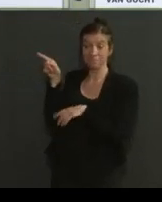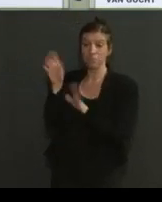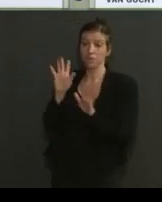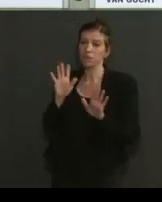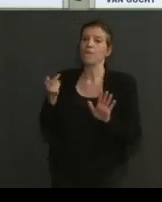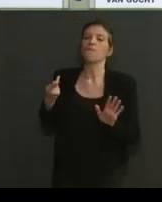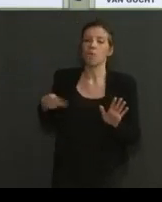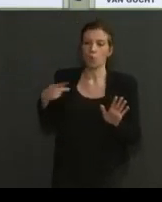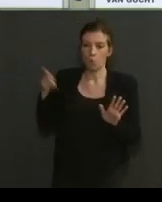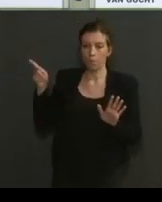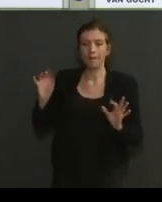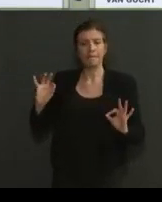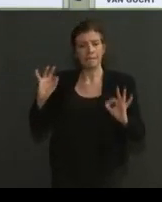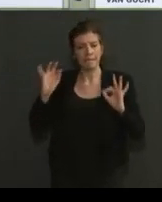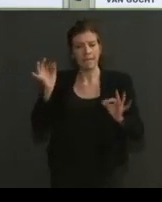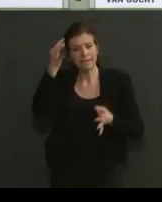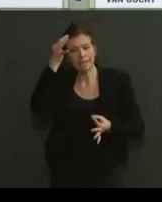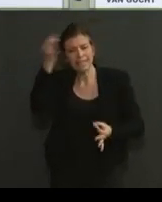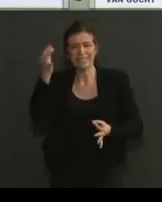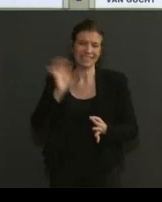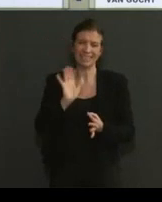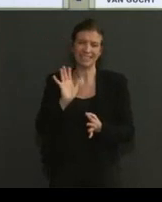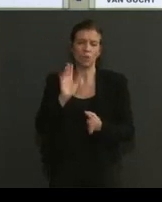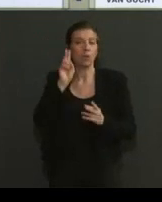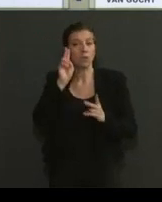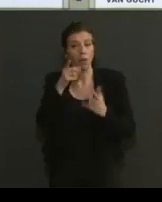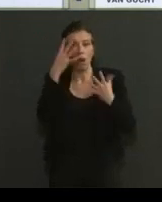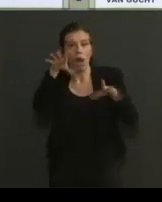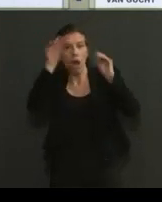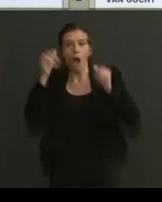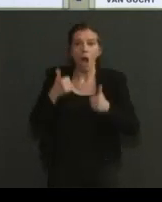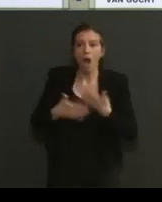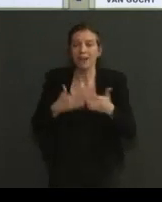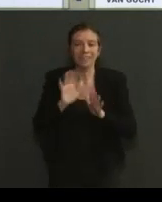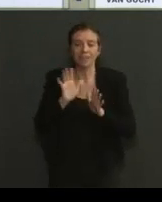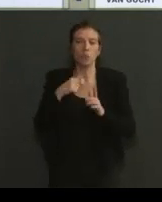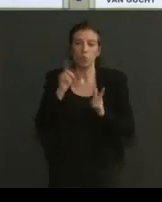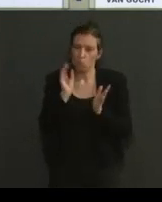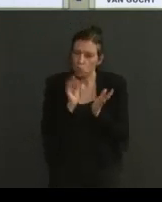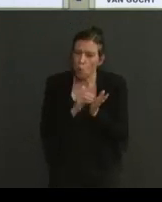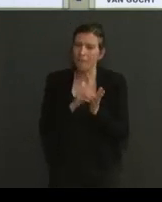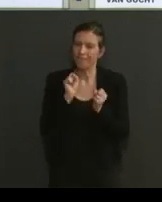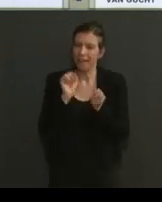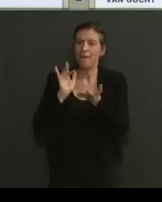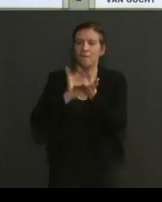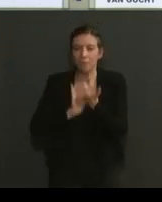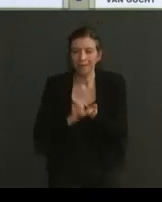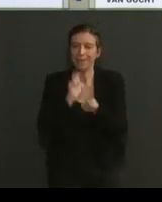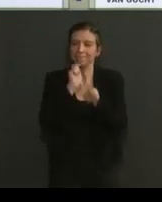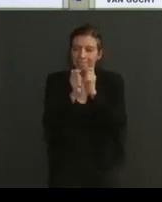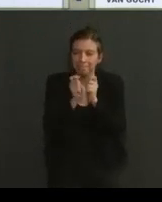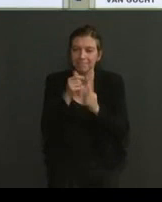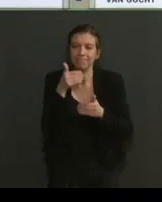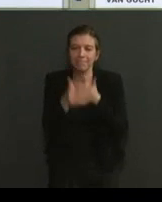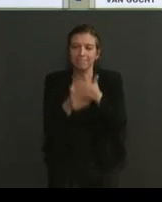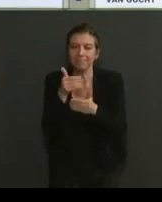interpreteren, omdat er nog een aantal correcties moeten worden toegepast in de toekomst. Zo moet er onder andere nog gecorrigeerd worden voor